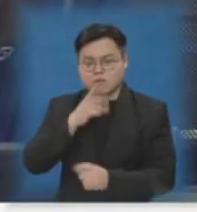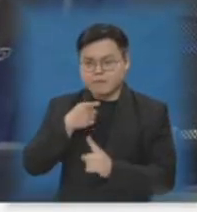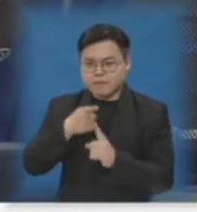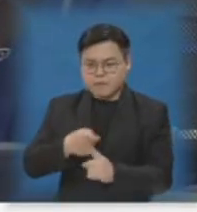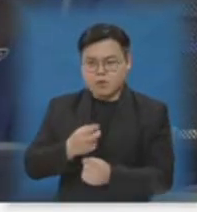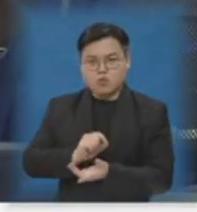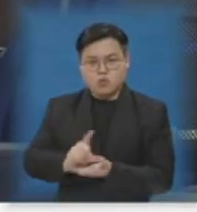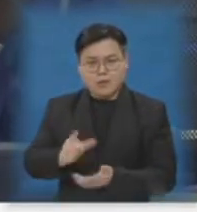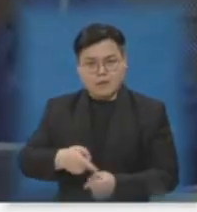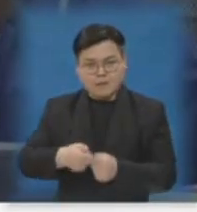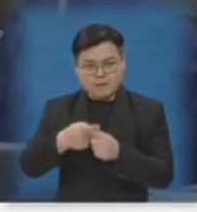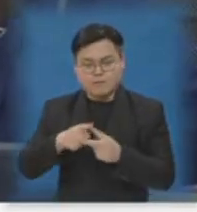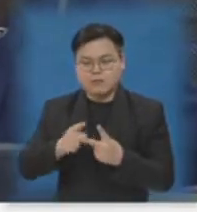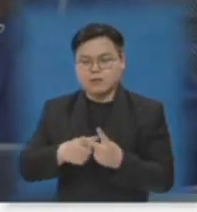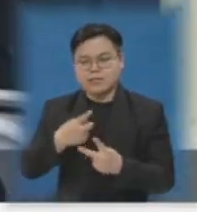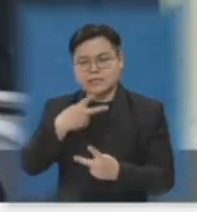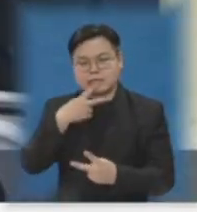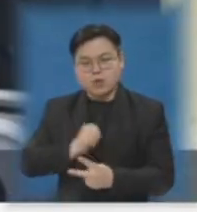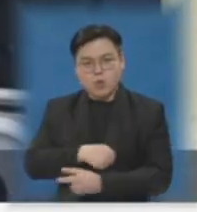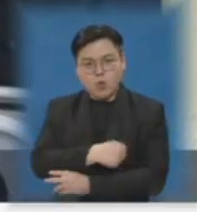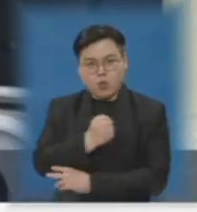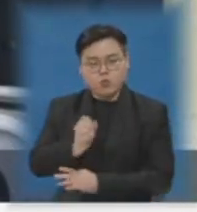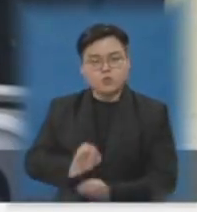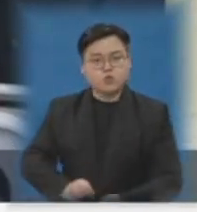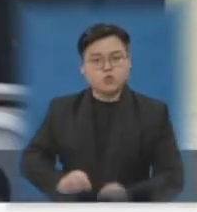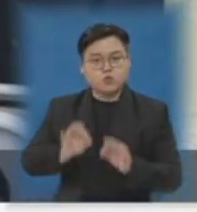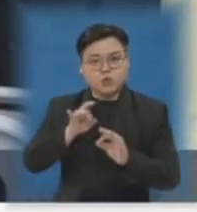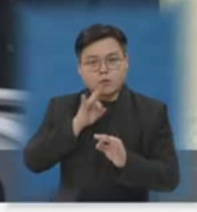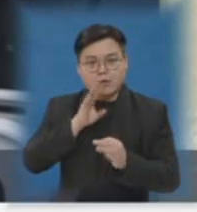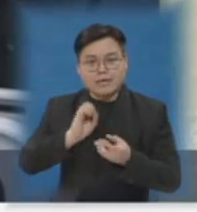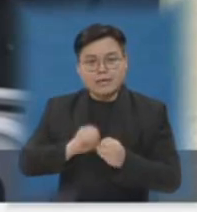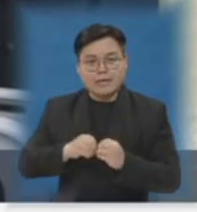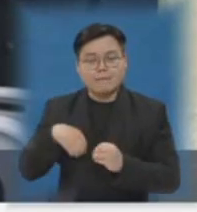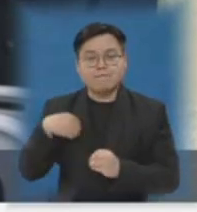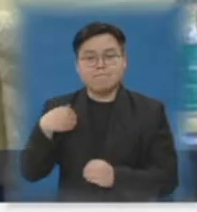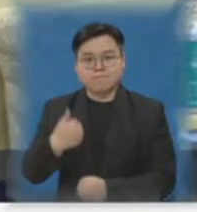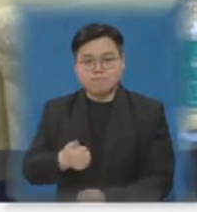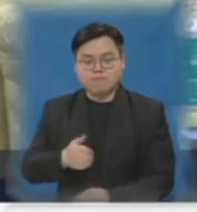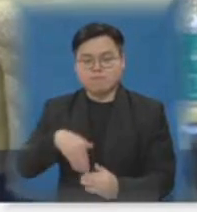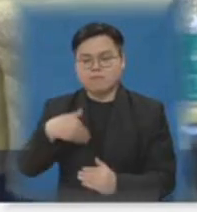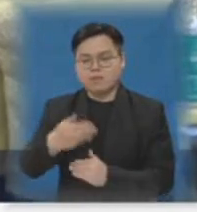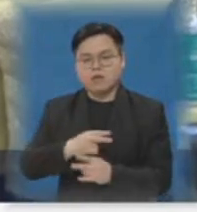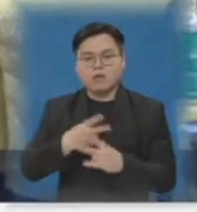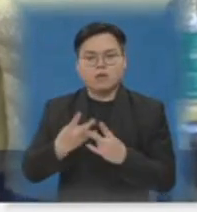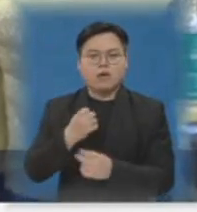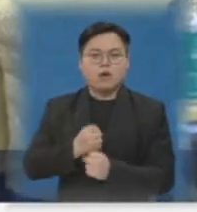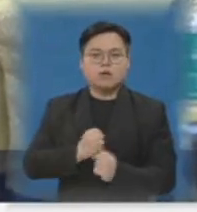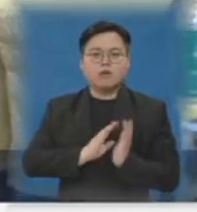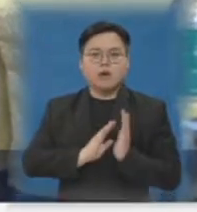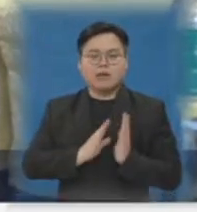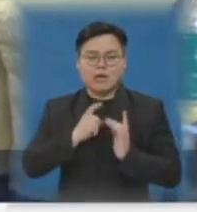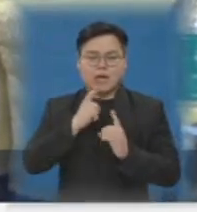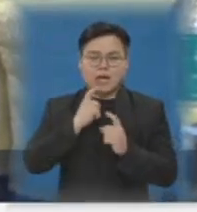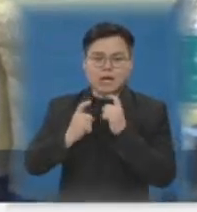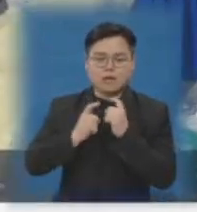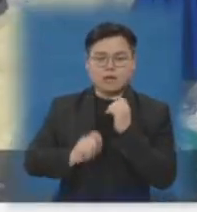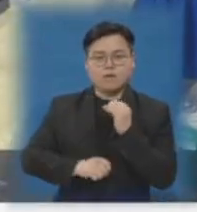нэмэгдүүлэх, нийгмийн ажилтны цалин урамшууллын зөв системийг боловсруулж баримталснаар нийгмийн ажилтны ажилдаа хандах хандлага